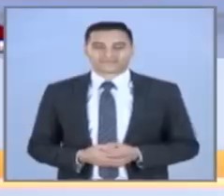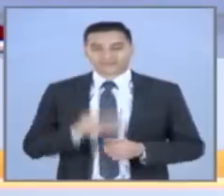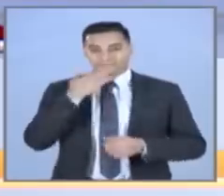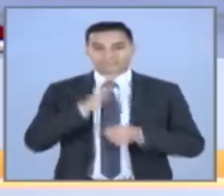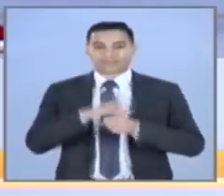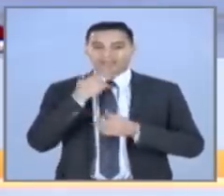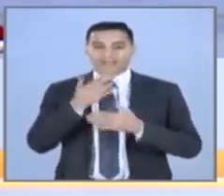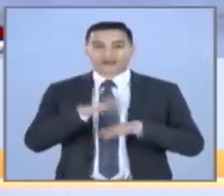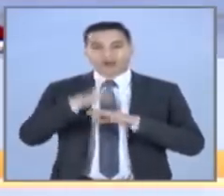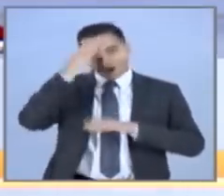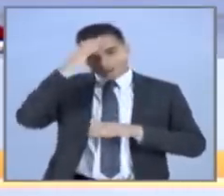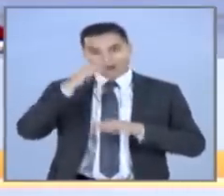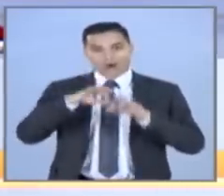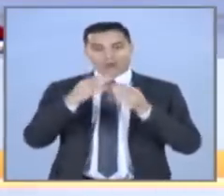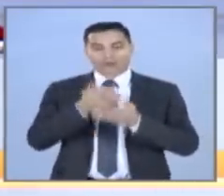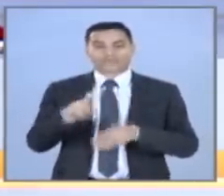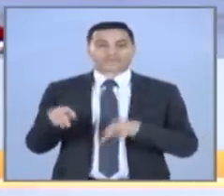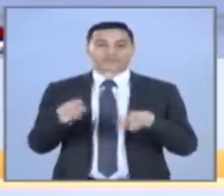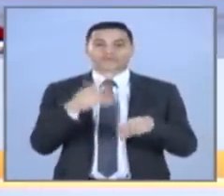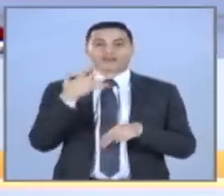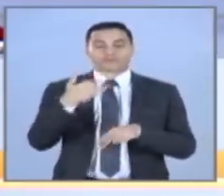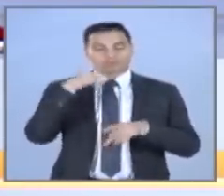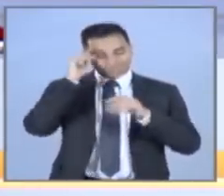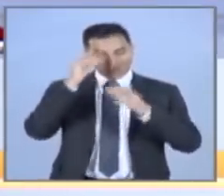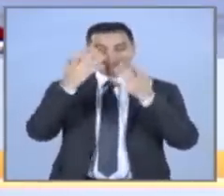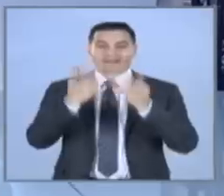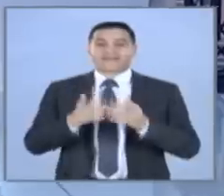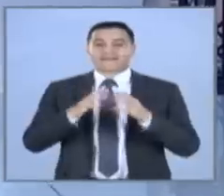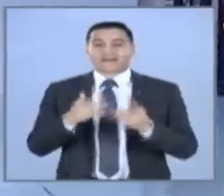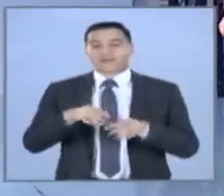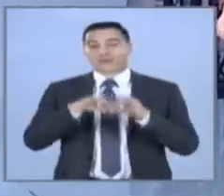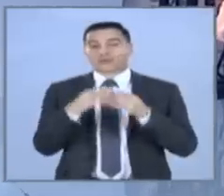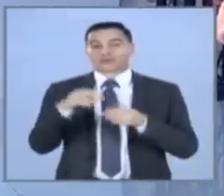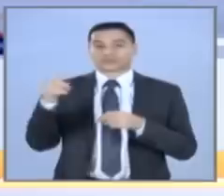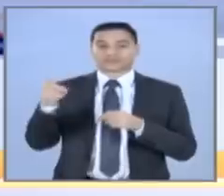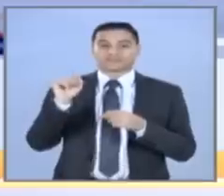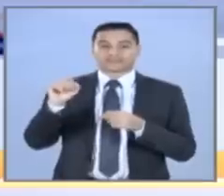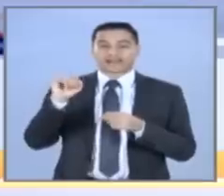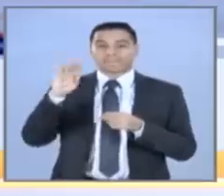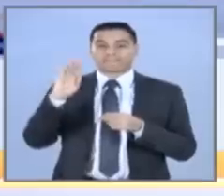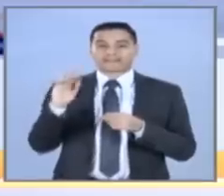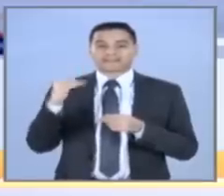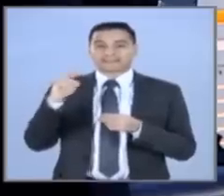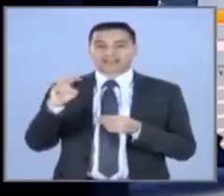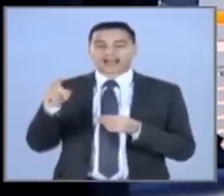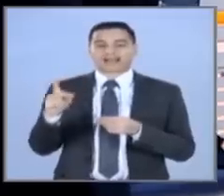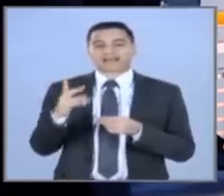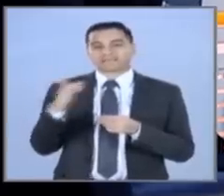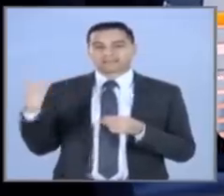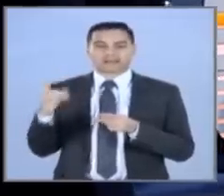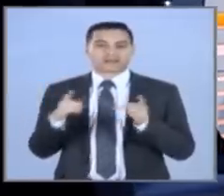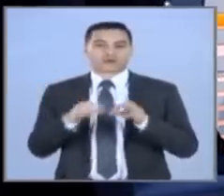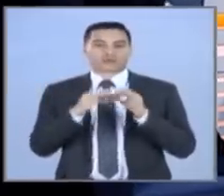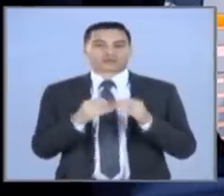رمضان كريم عبقرة العائلات، الموسم الخامس، وحفكركم بالنتيجة. عيلة مسيحة طنطا الغربية 100،